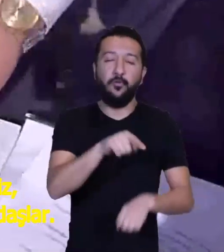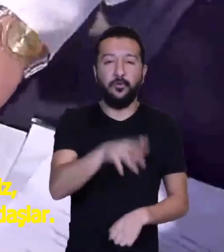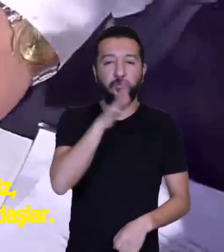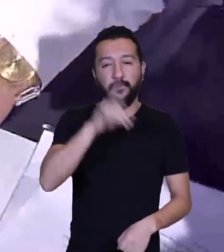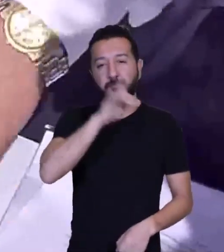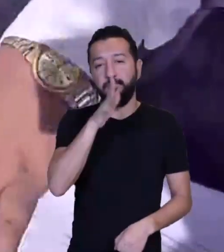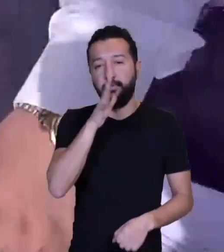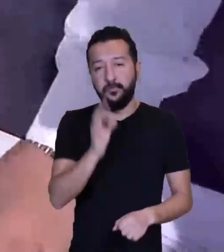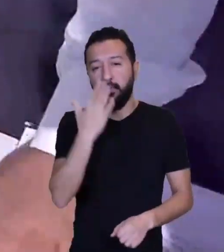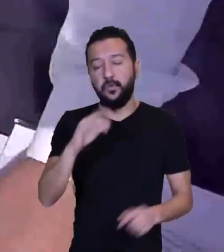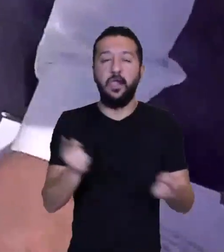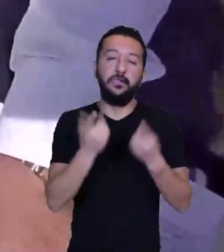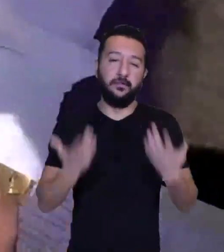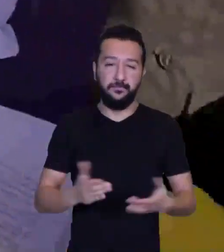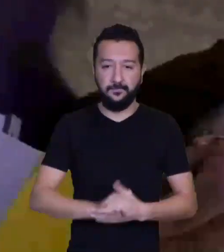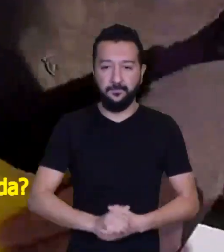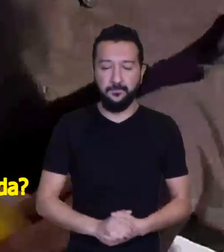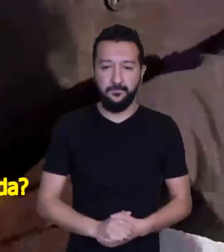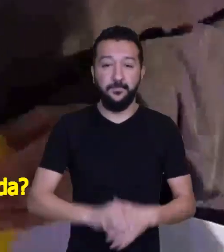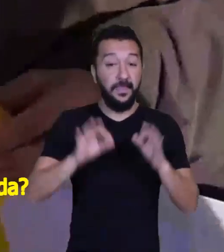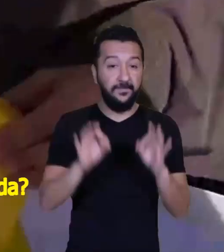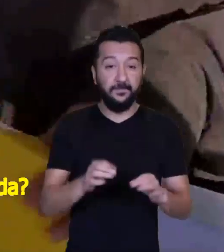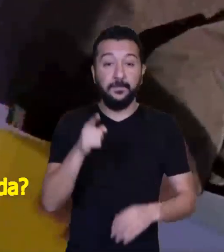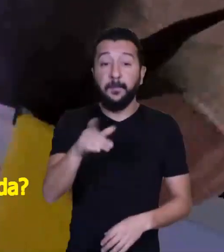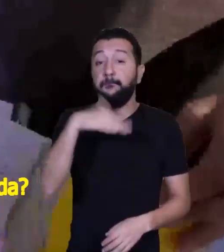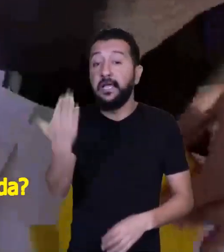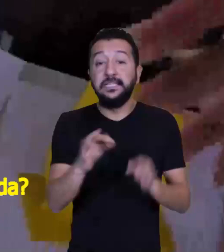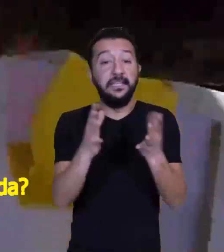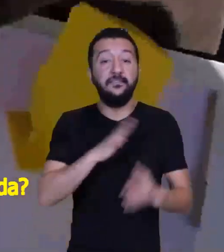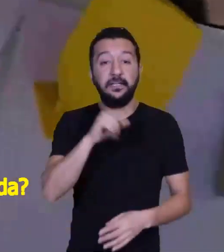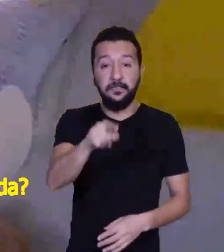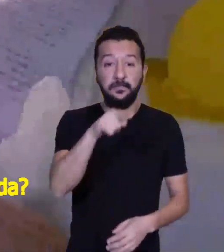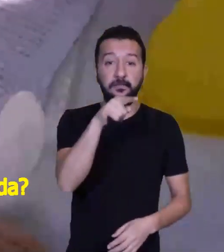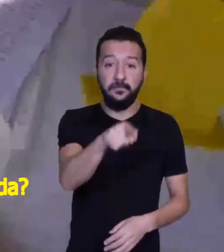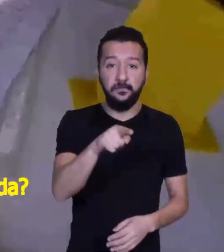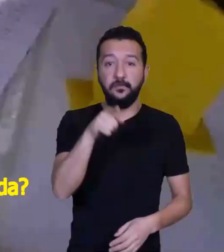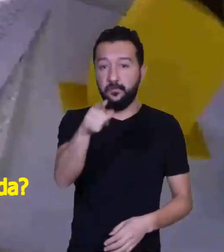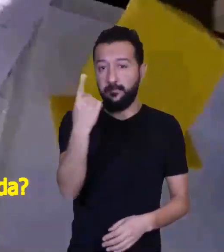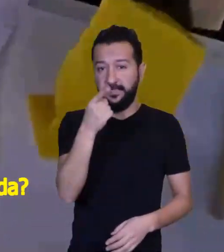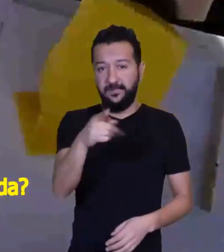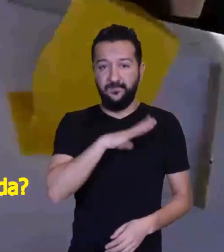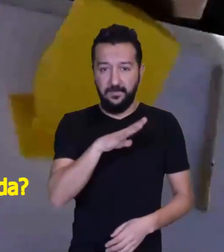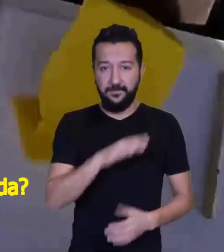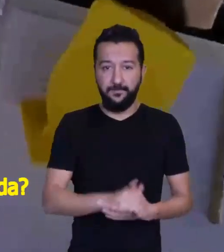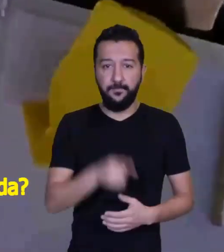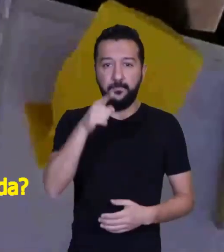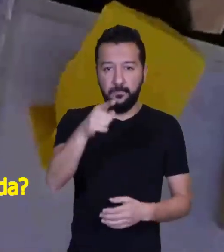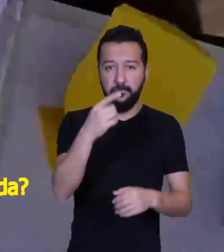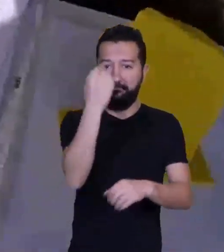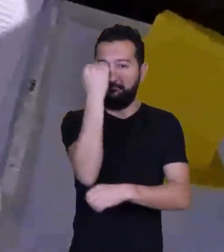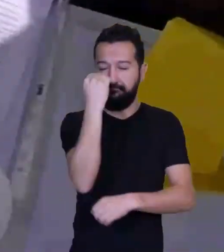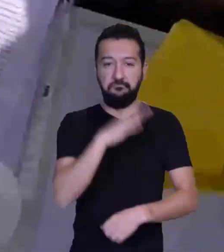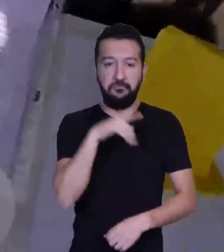oradan arkadaşlar, yoksa yani. Evet, başka neler var burada? Başka, şöyle bir büstümüz